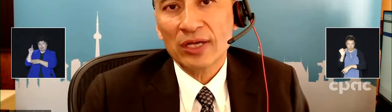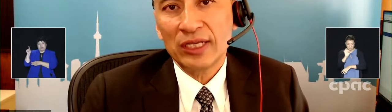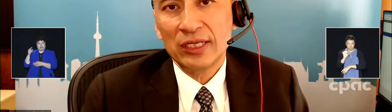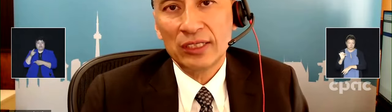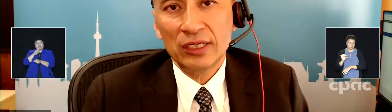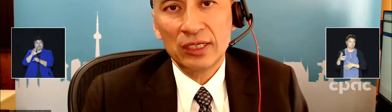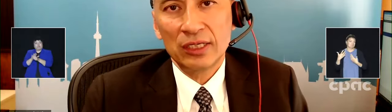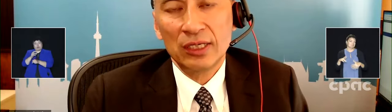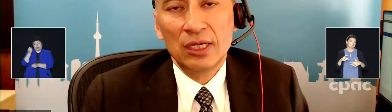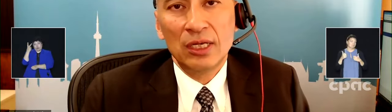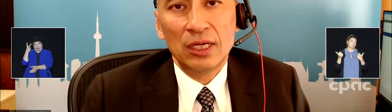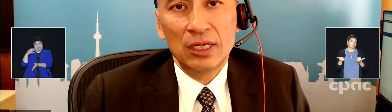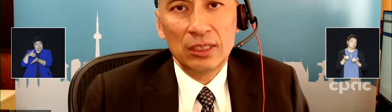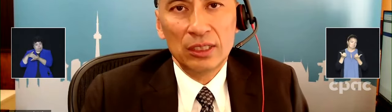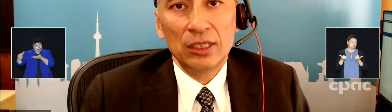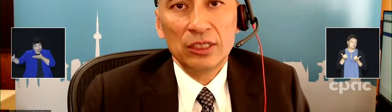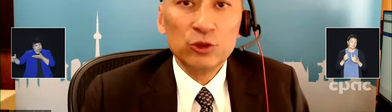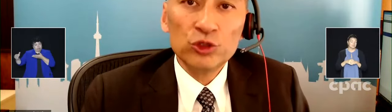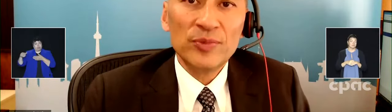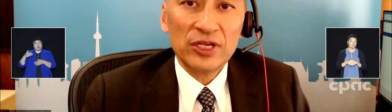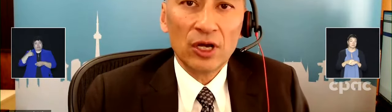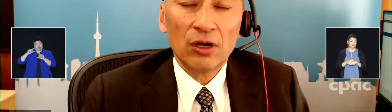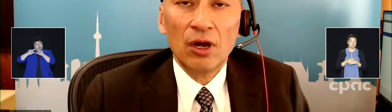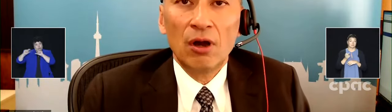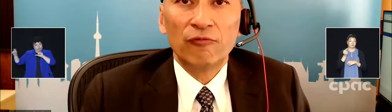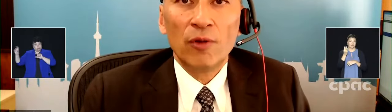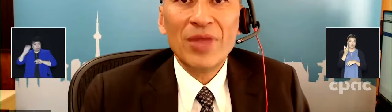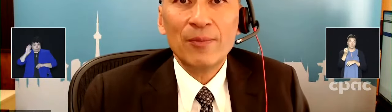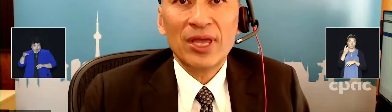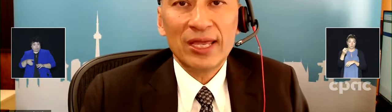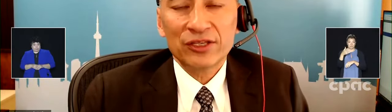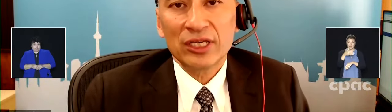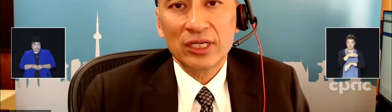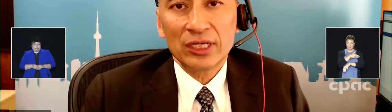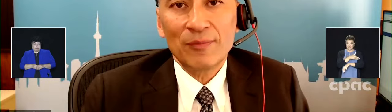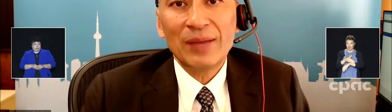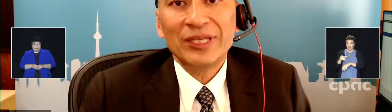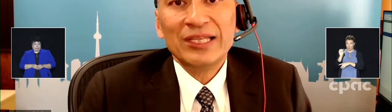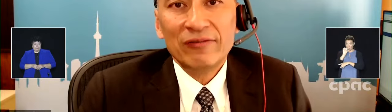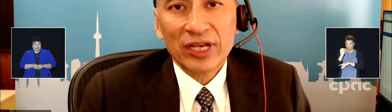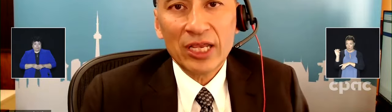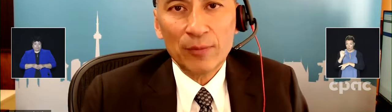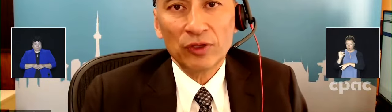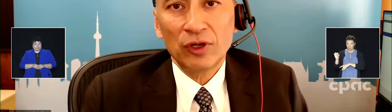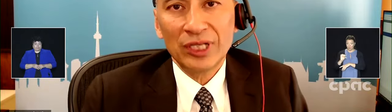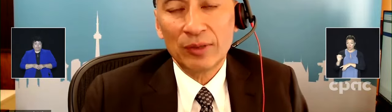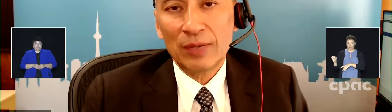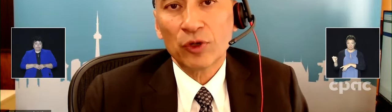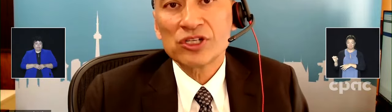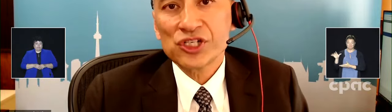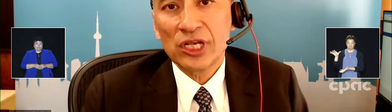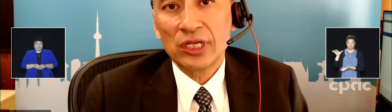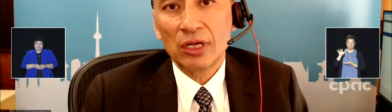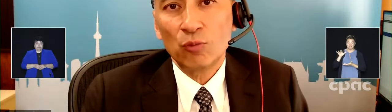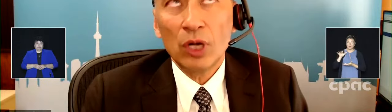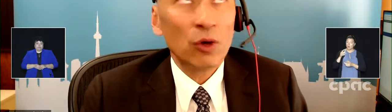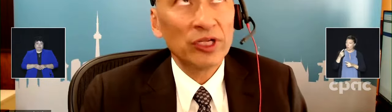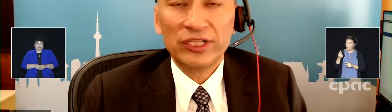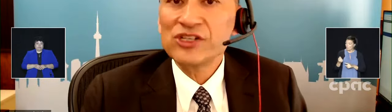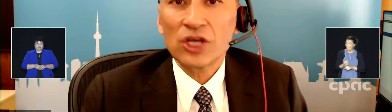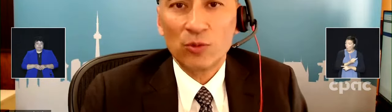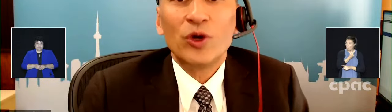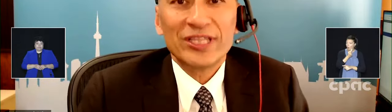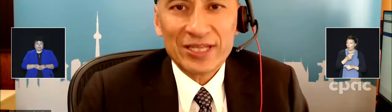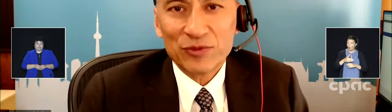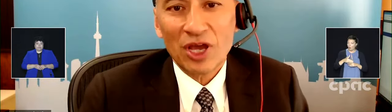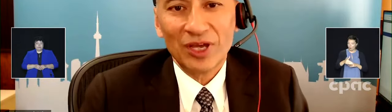12 millions, vont même être capables de livrer pendant le prochain mois. On est déjà en mois